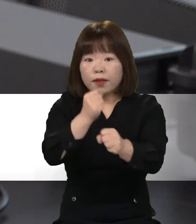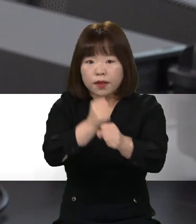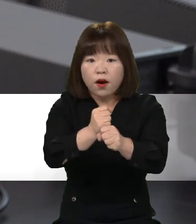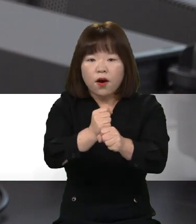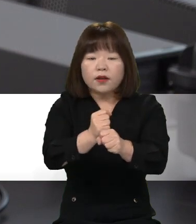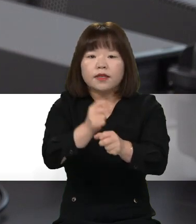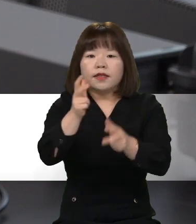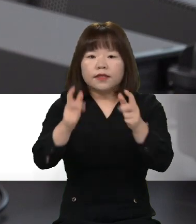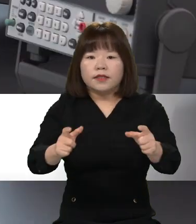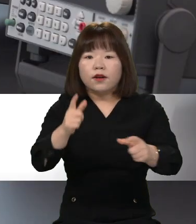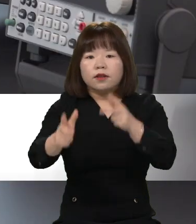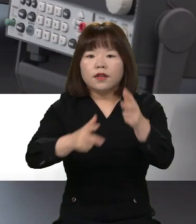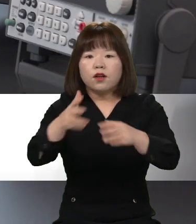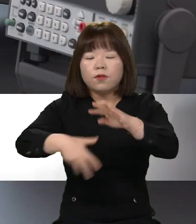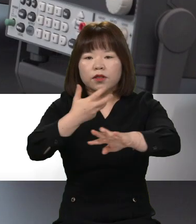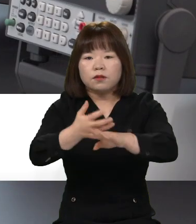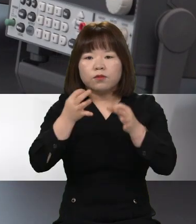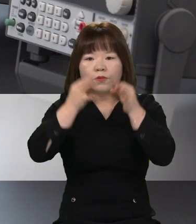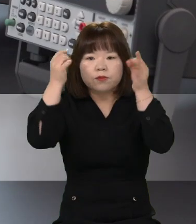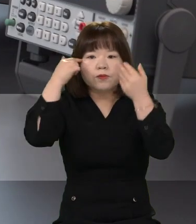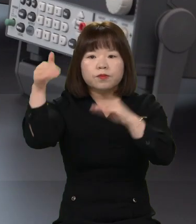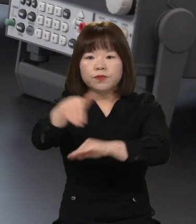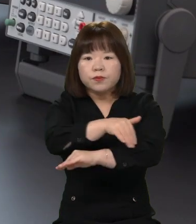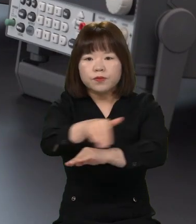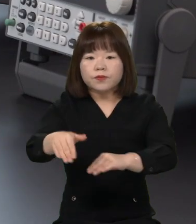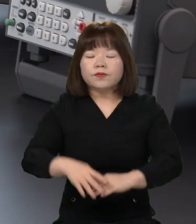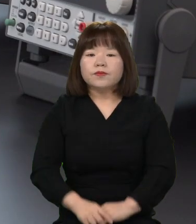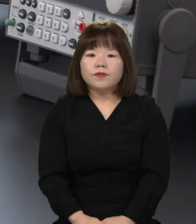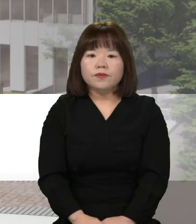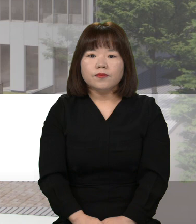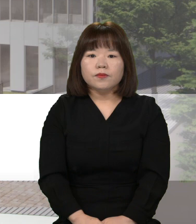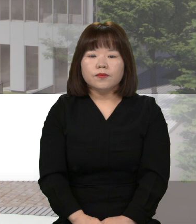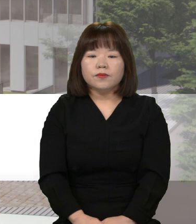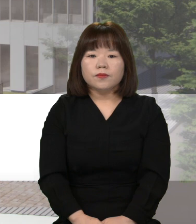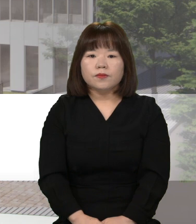통한 지역 산업혁신의 박차를 가할 계획입니다